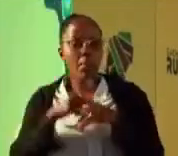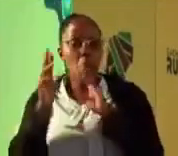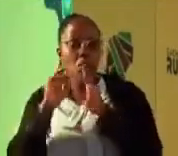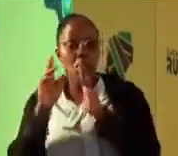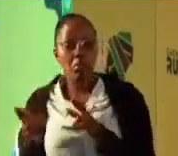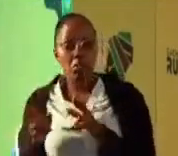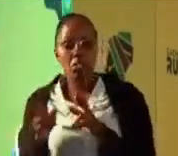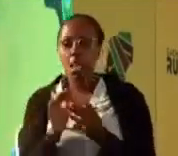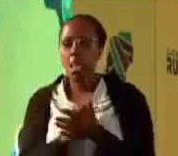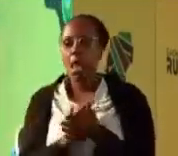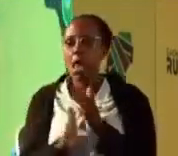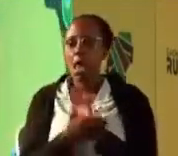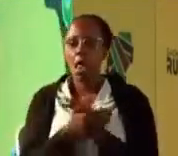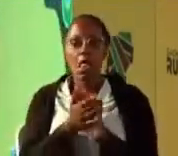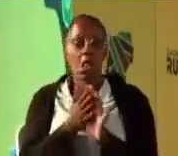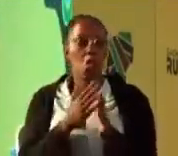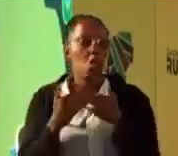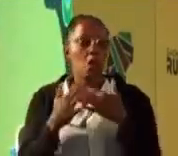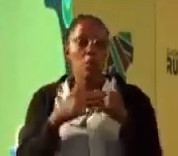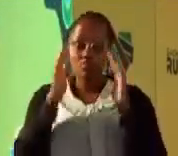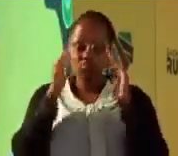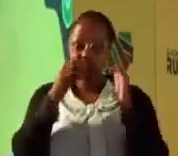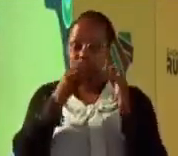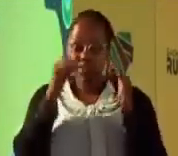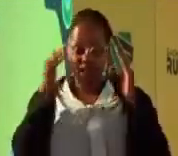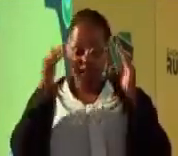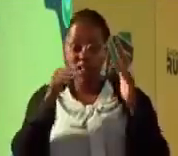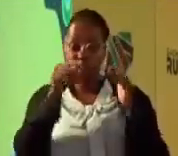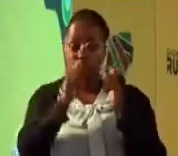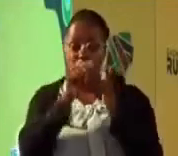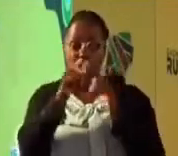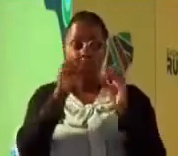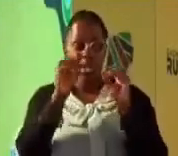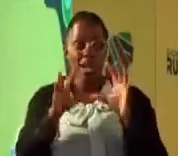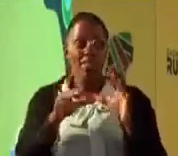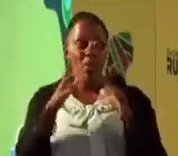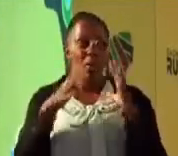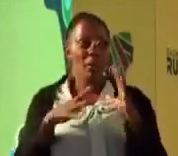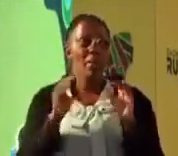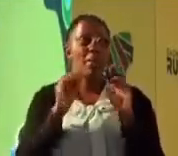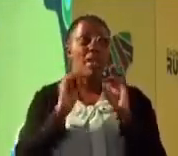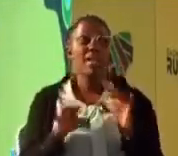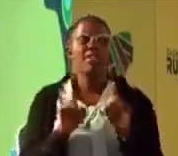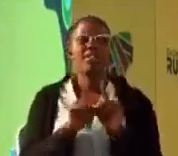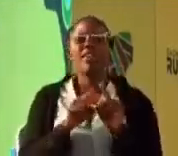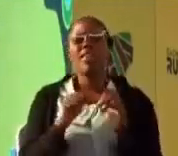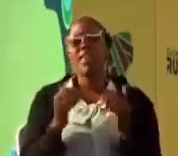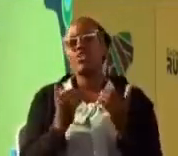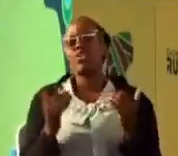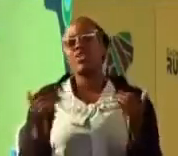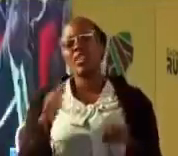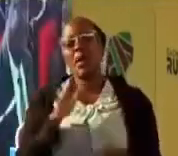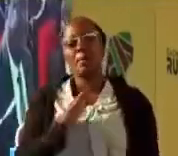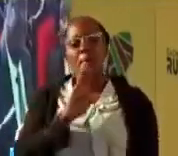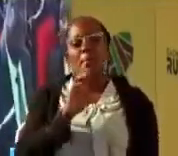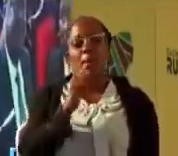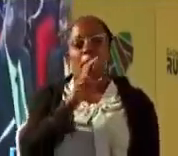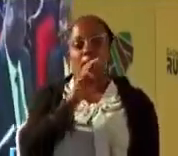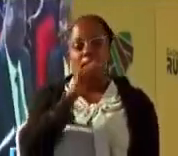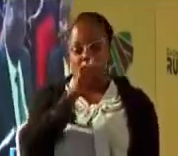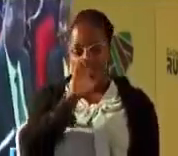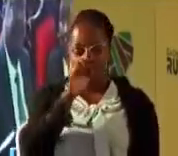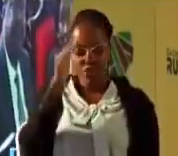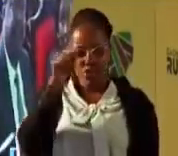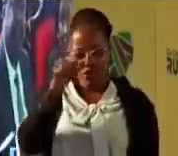ripoti hakuna mtu anashughulika. Hakuna mwenye anashughulika na watoto wako nje. Mama Beatrice, unakumbuka